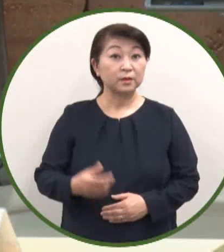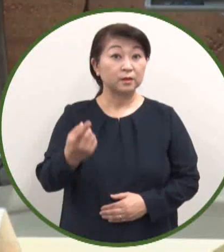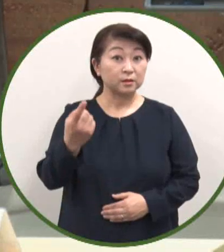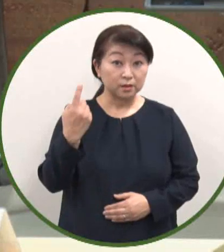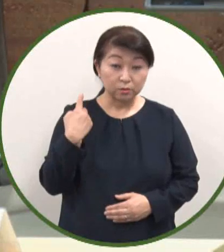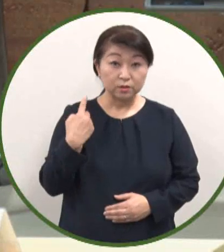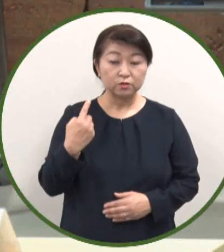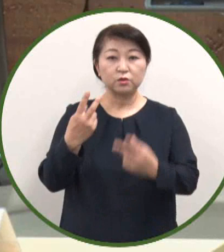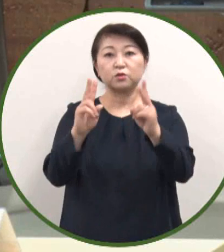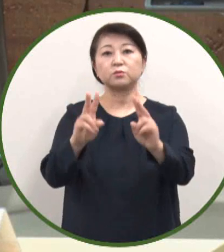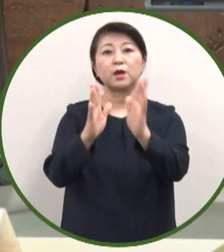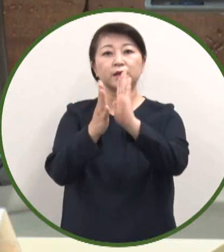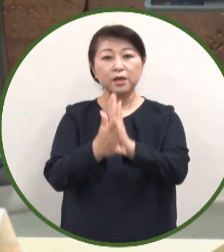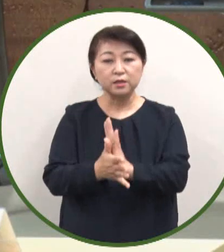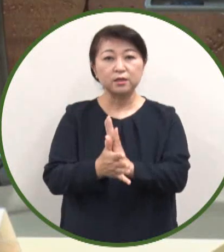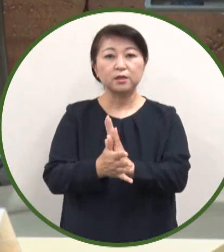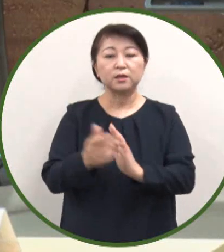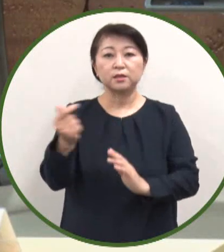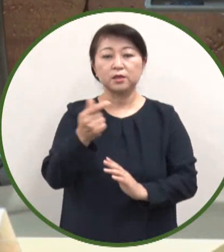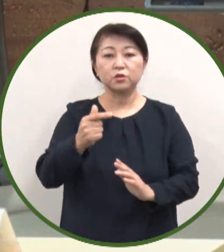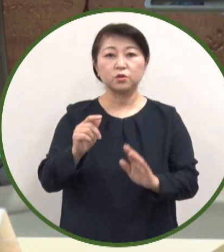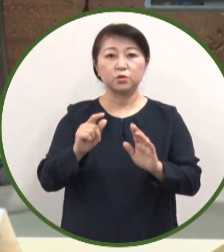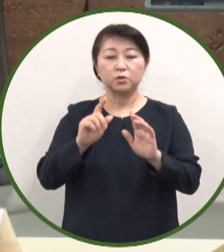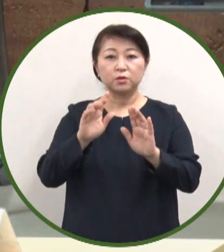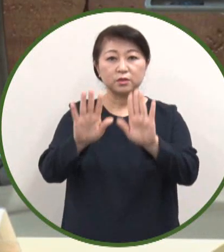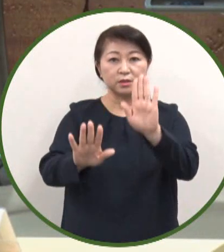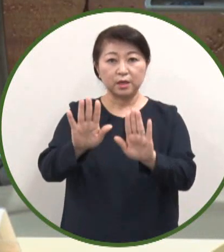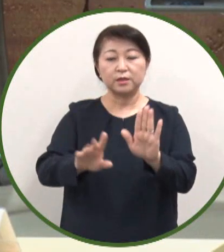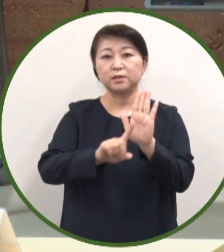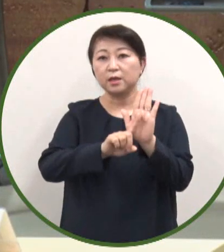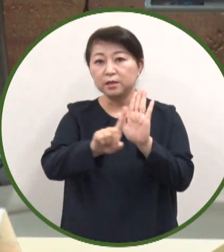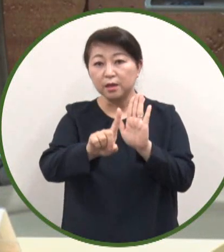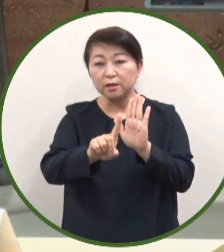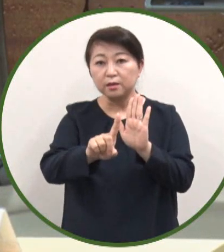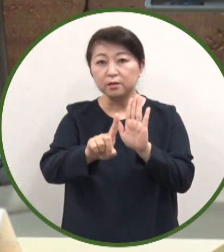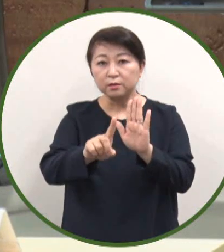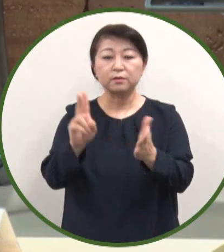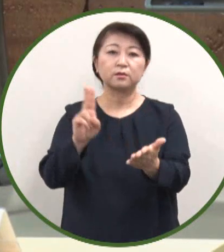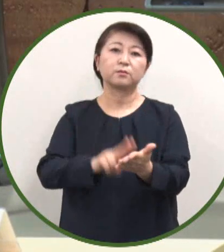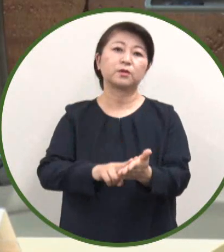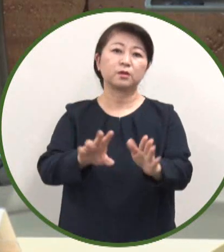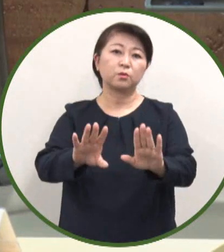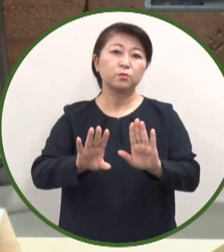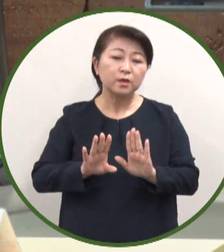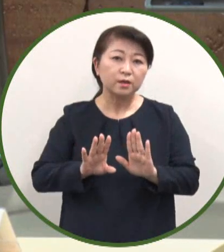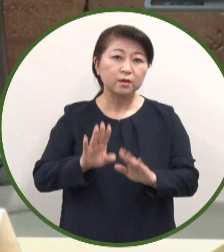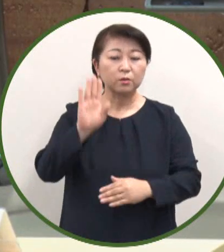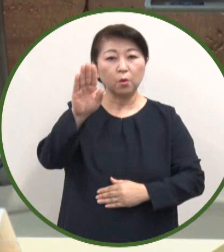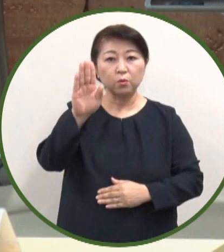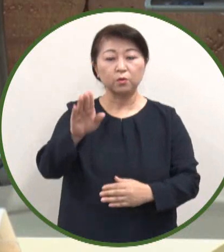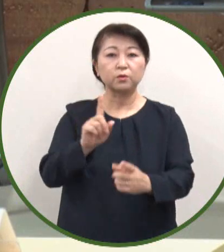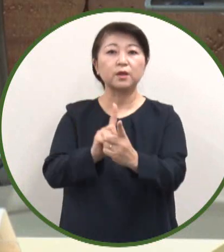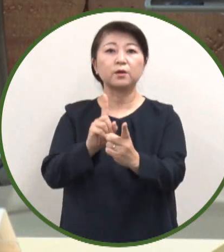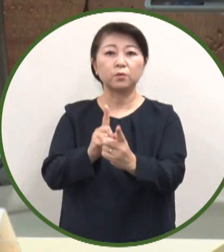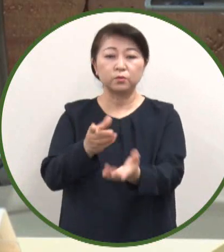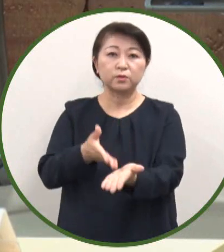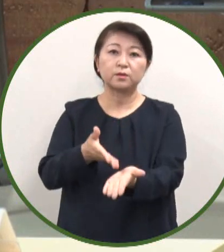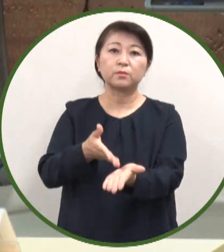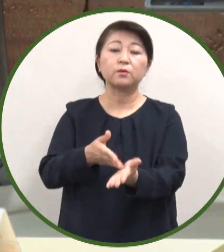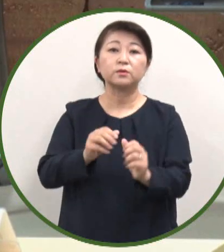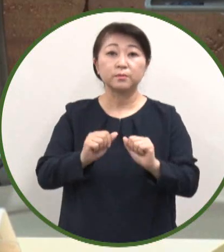昨日、広島県に緊急事態宣言が出されたことを受けまして、今後の対応についてご説明をいたします